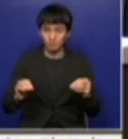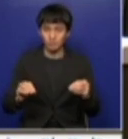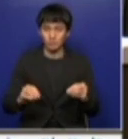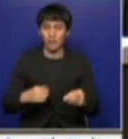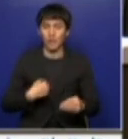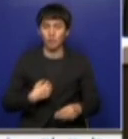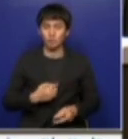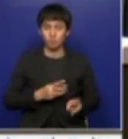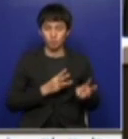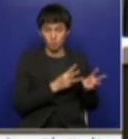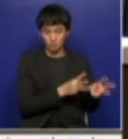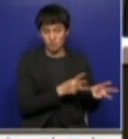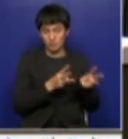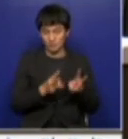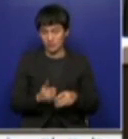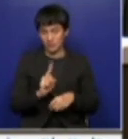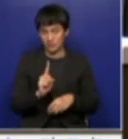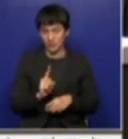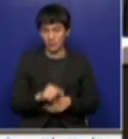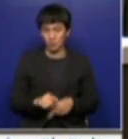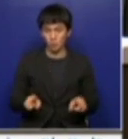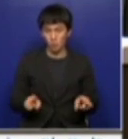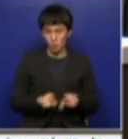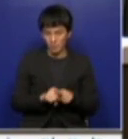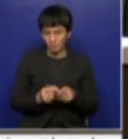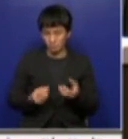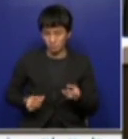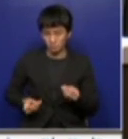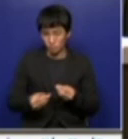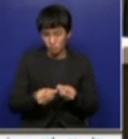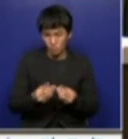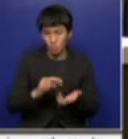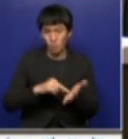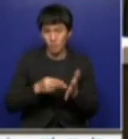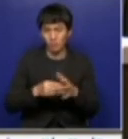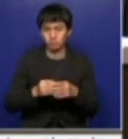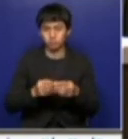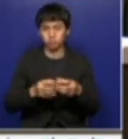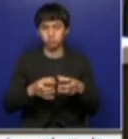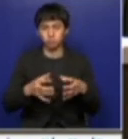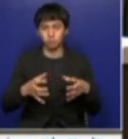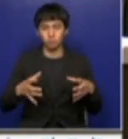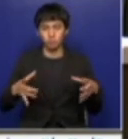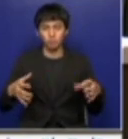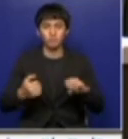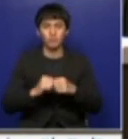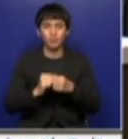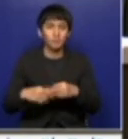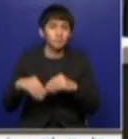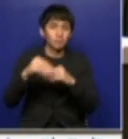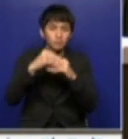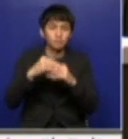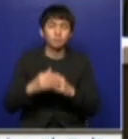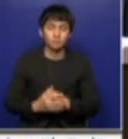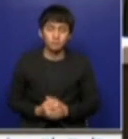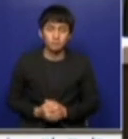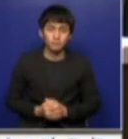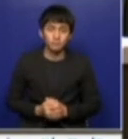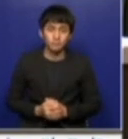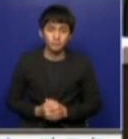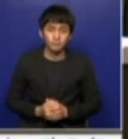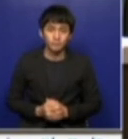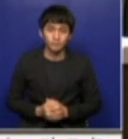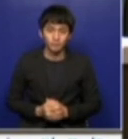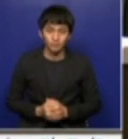ที่เสมือนไปเติมเต็มและขยายปัญหาให้มันกว้างมากขึ้นหมอ